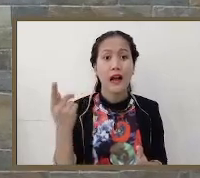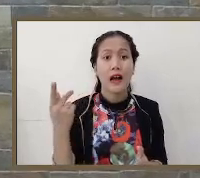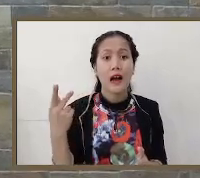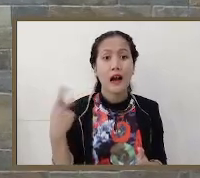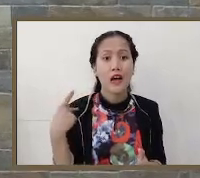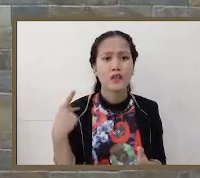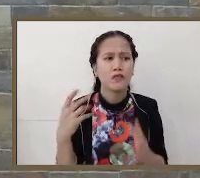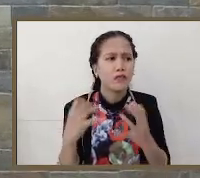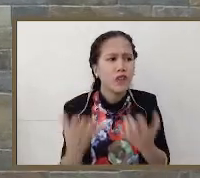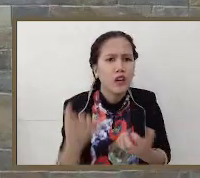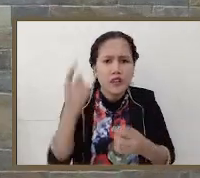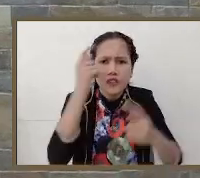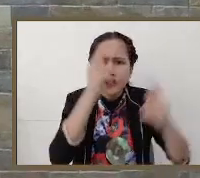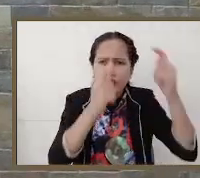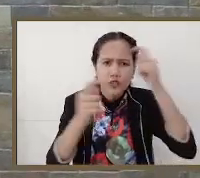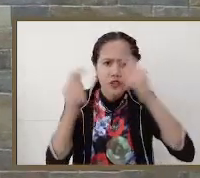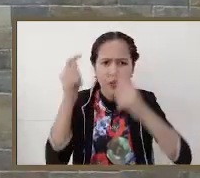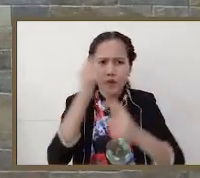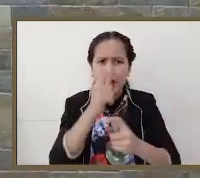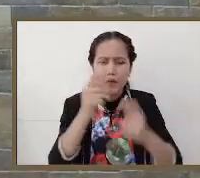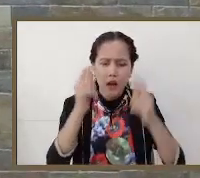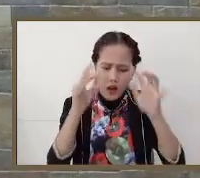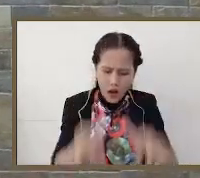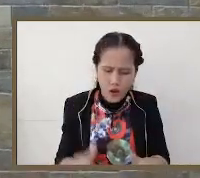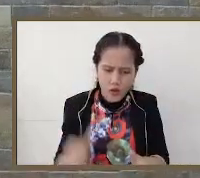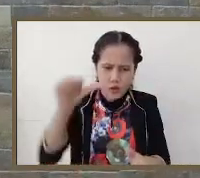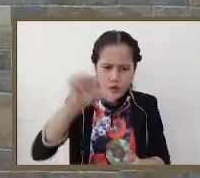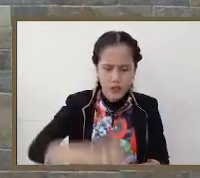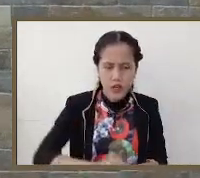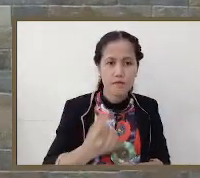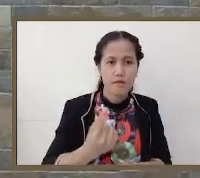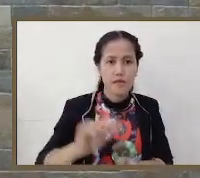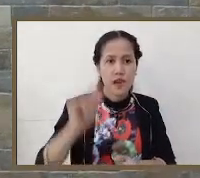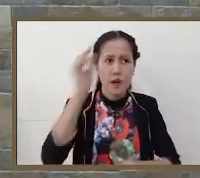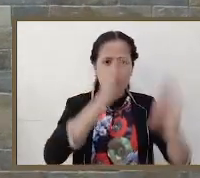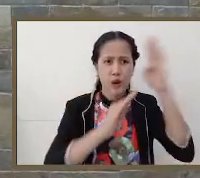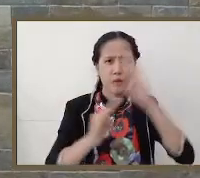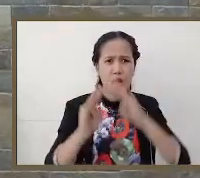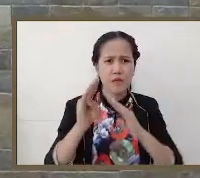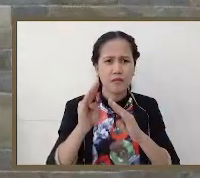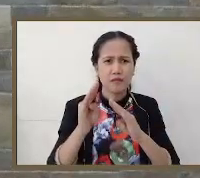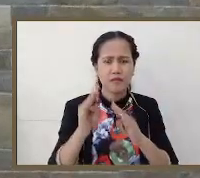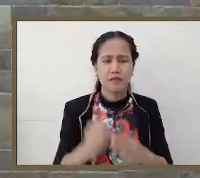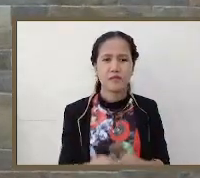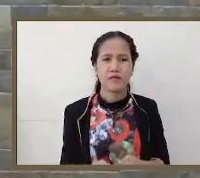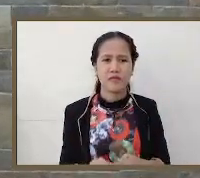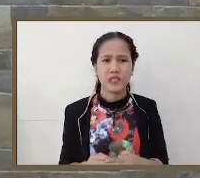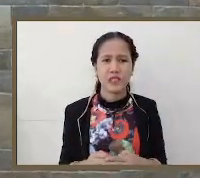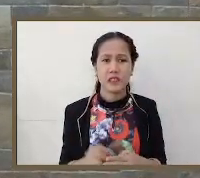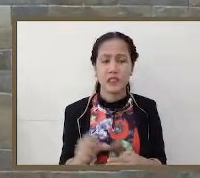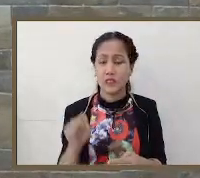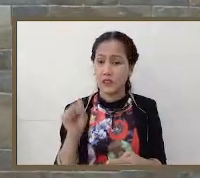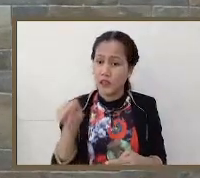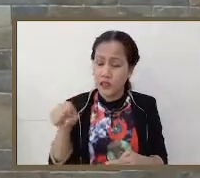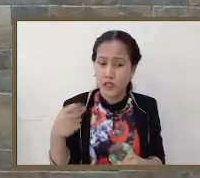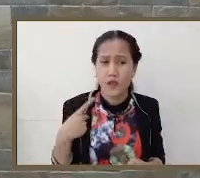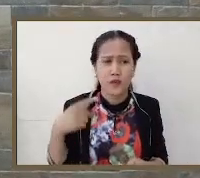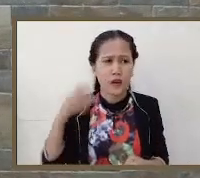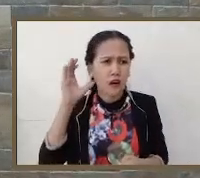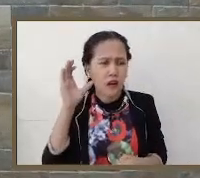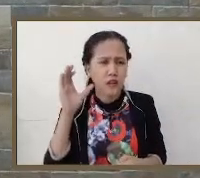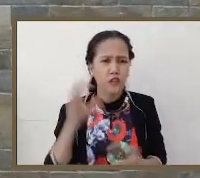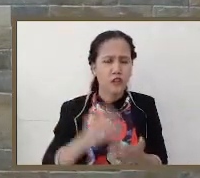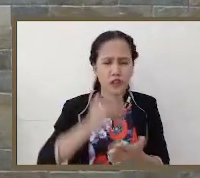ng trouble. How to surpass the problem? Bakit? Alam na sana natin yung knowledge ng Diyos, how to surpass the problem, but when